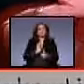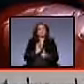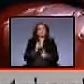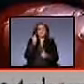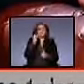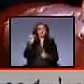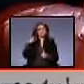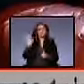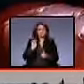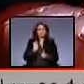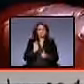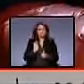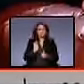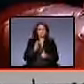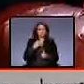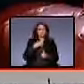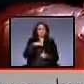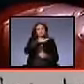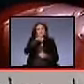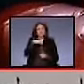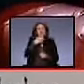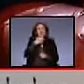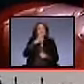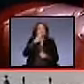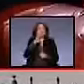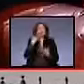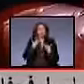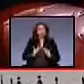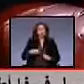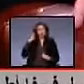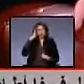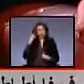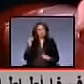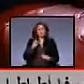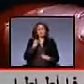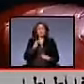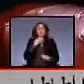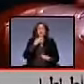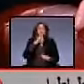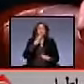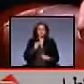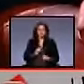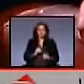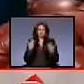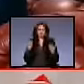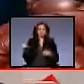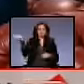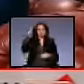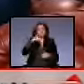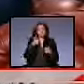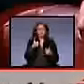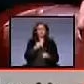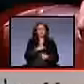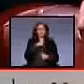له ده انا مية مية فضل وعدل راضي مرضي ويا رب اللي جاي يبقى احلى. عيوبك